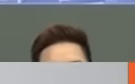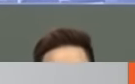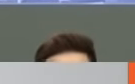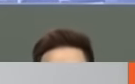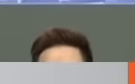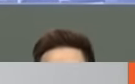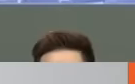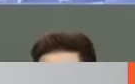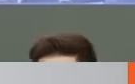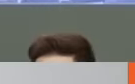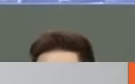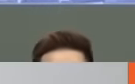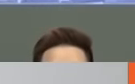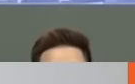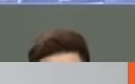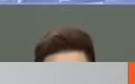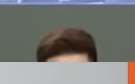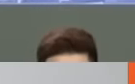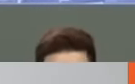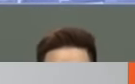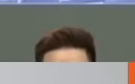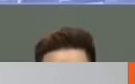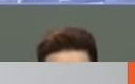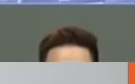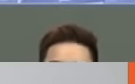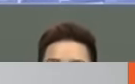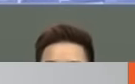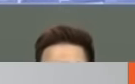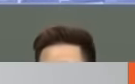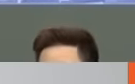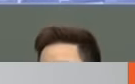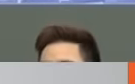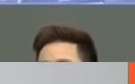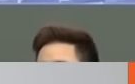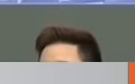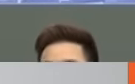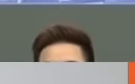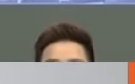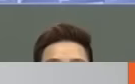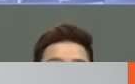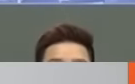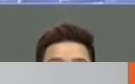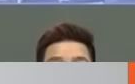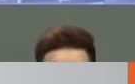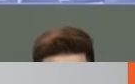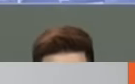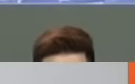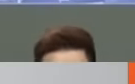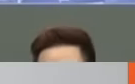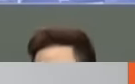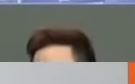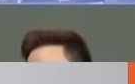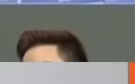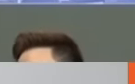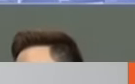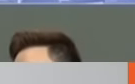ราะว่ามีที่ตลาดก็จะมีแม่ค้าหลายคนที่มีลักษณะคล้ายกันคือบ้านอยู่ที่หนึ่งแต่มาค้าขายอีก